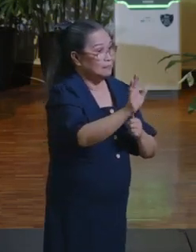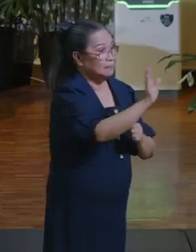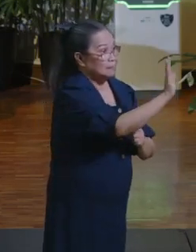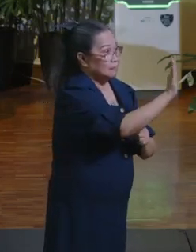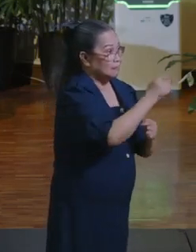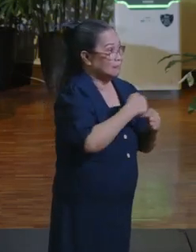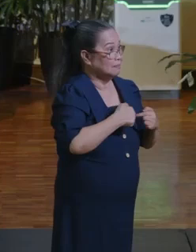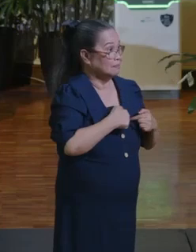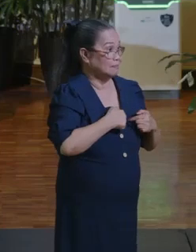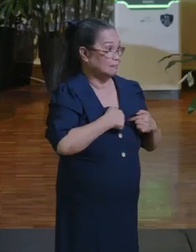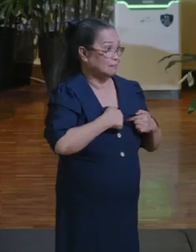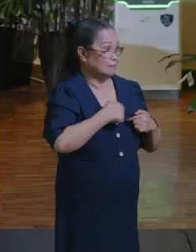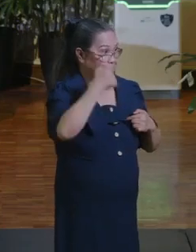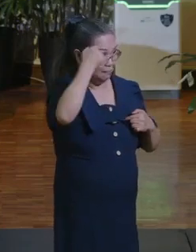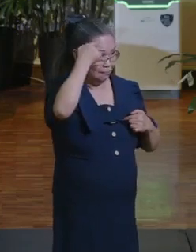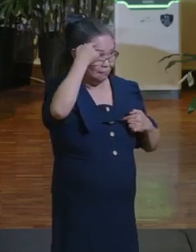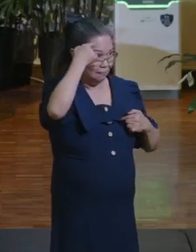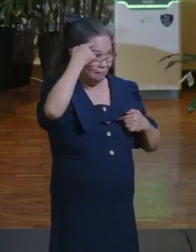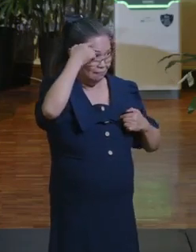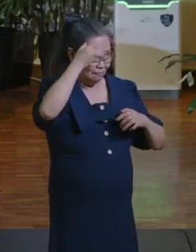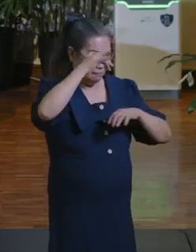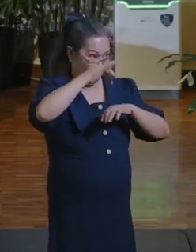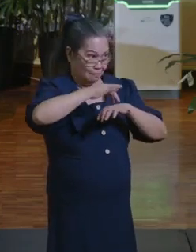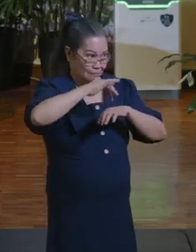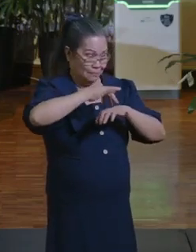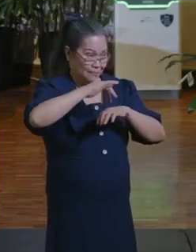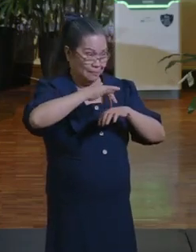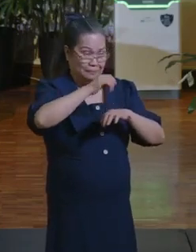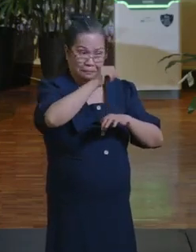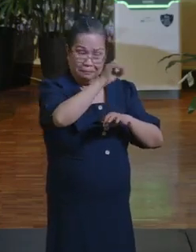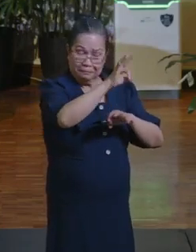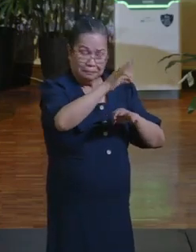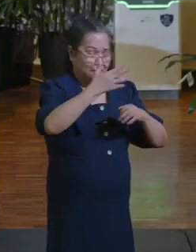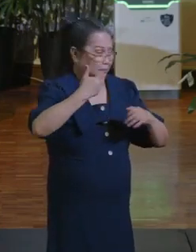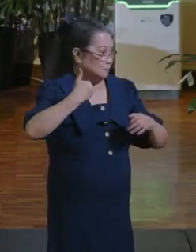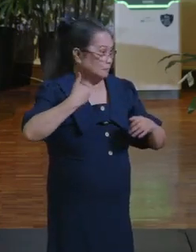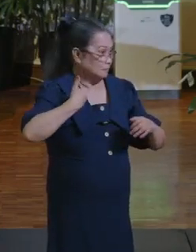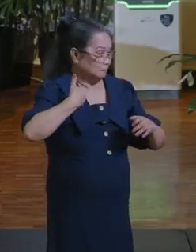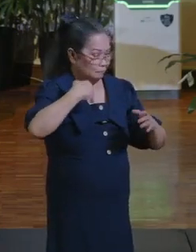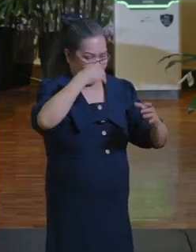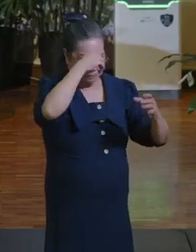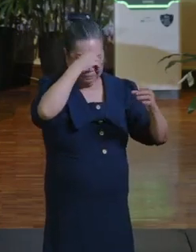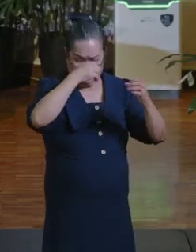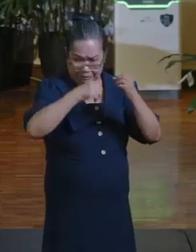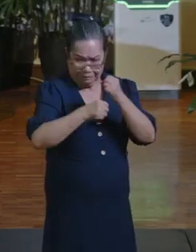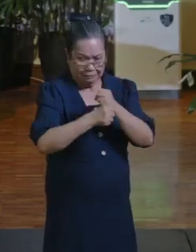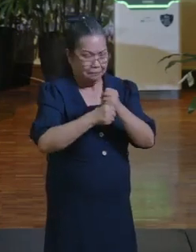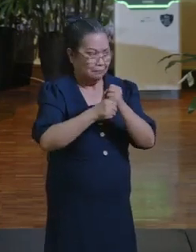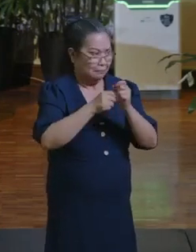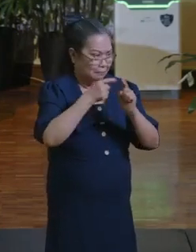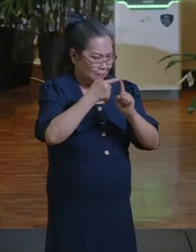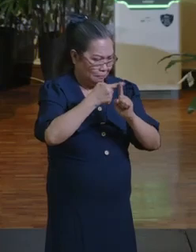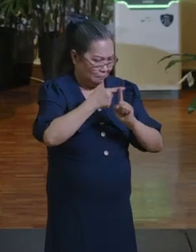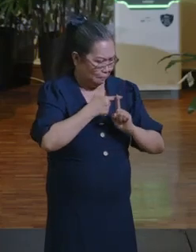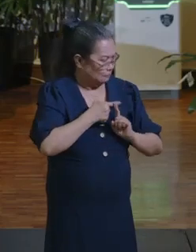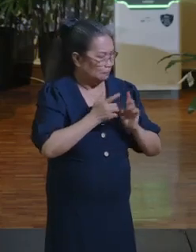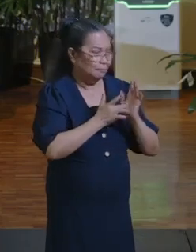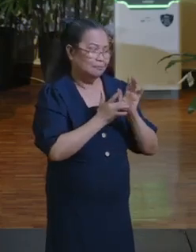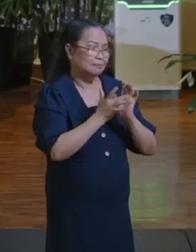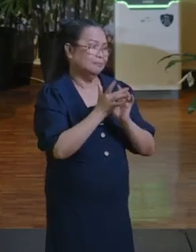puso't isipan, upang kayo ay magkaroon ng pananampalataya kay Jesus?